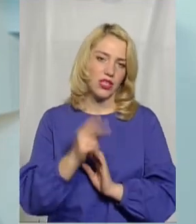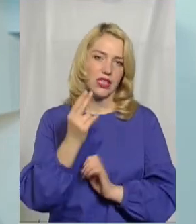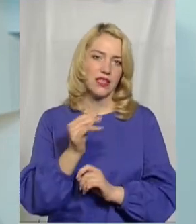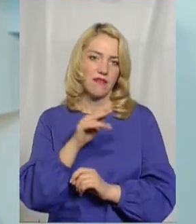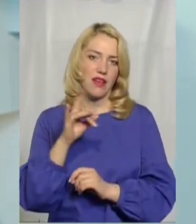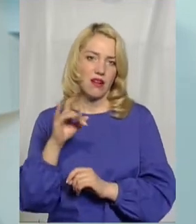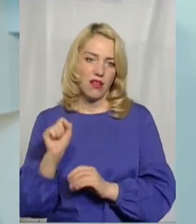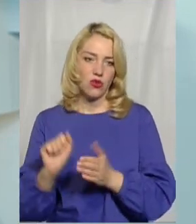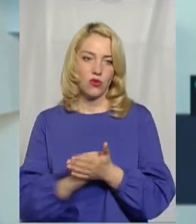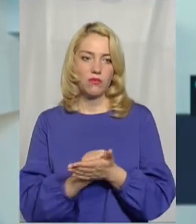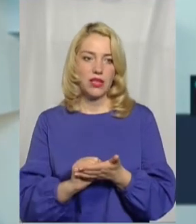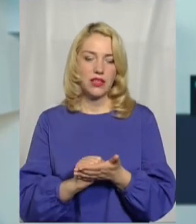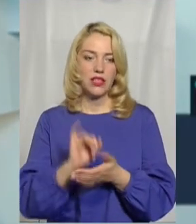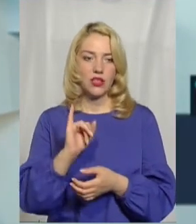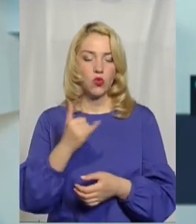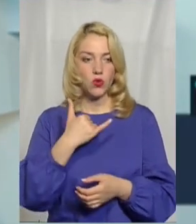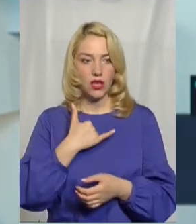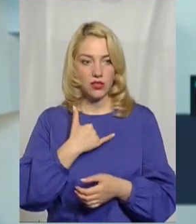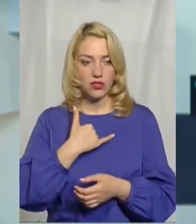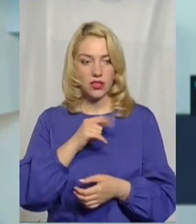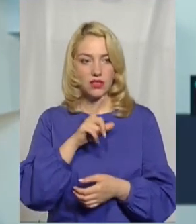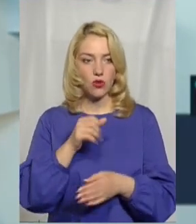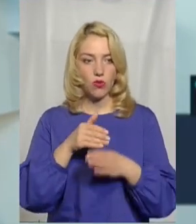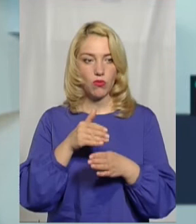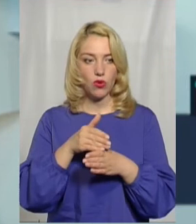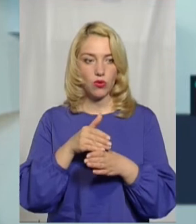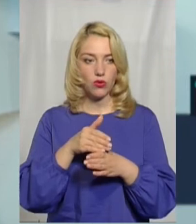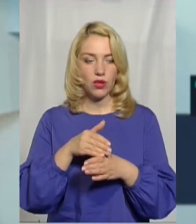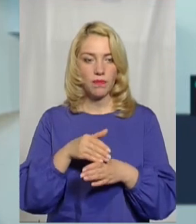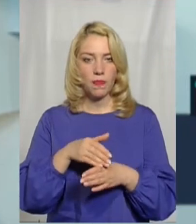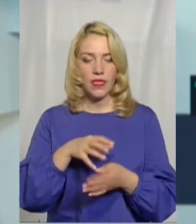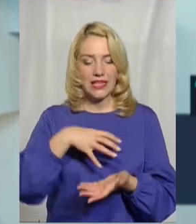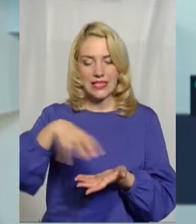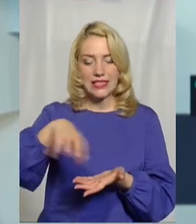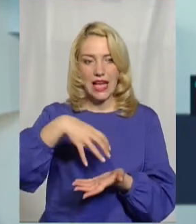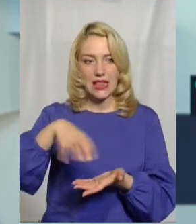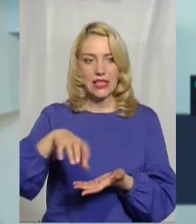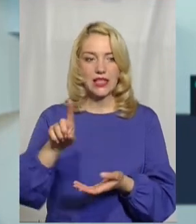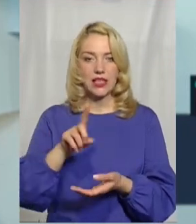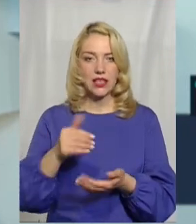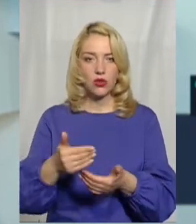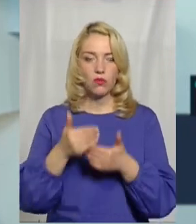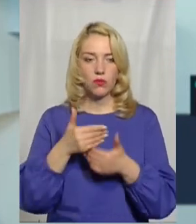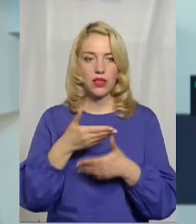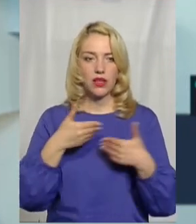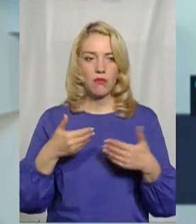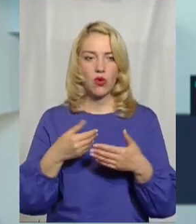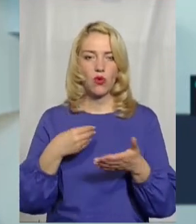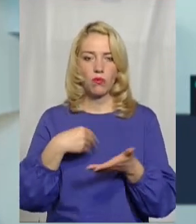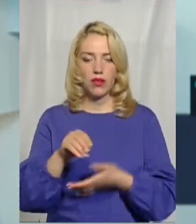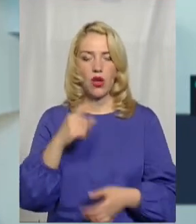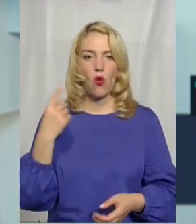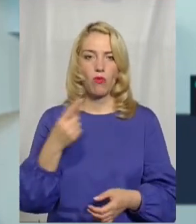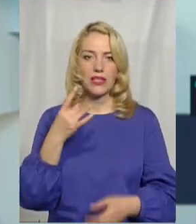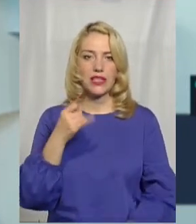даних документів. І в нас за допомогою сканера, який нам допомогла купити обласна рада,